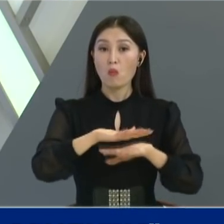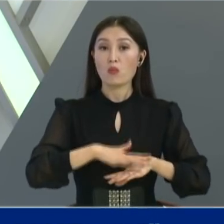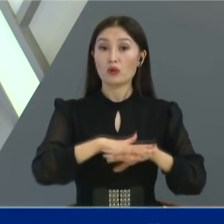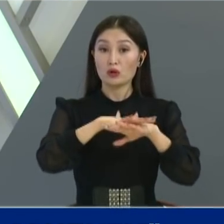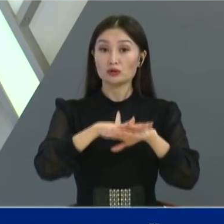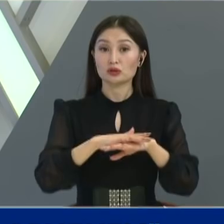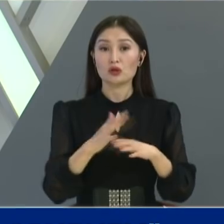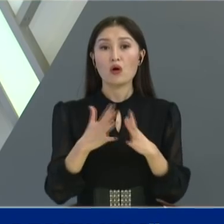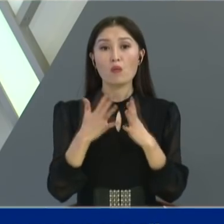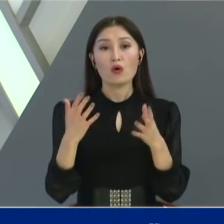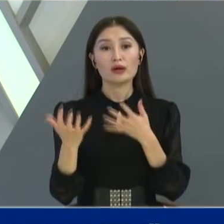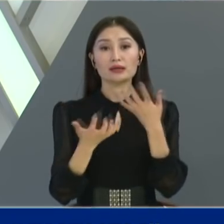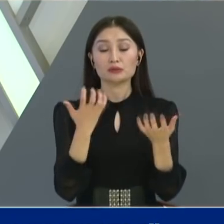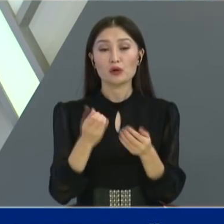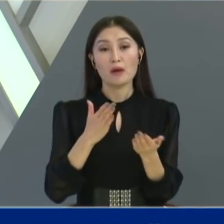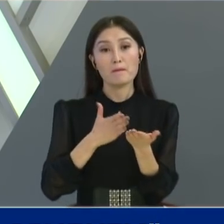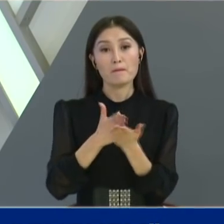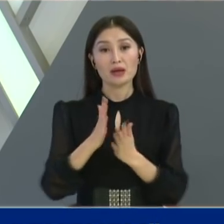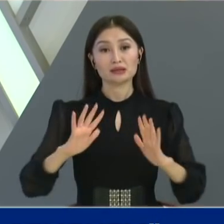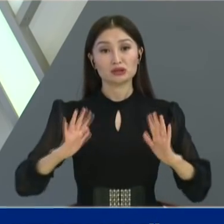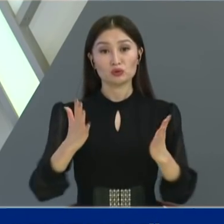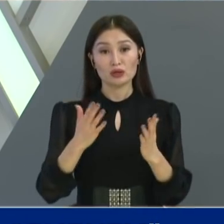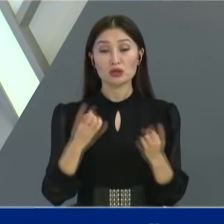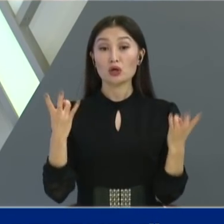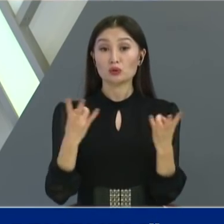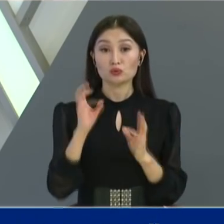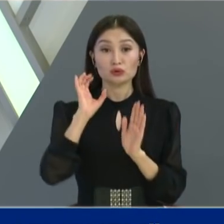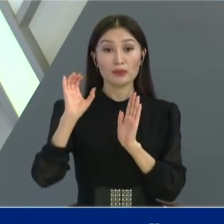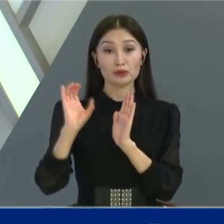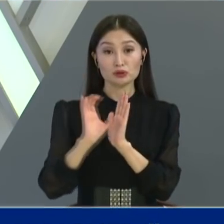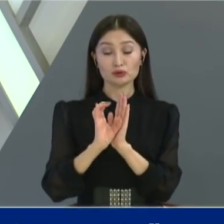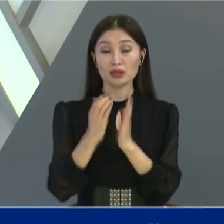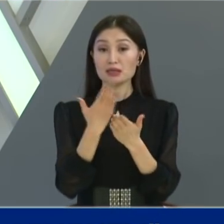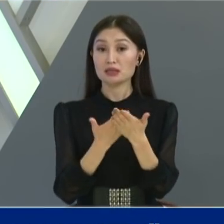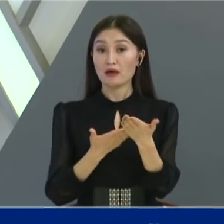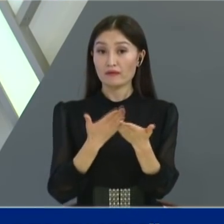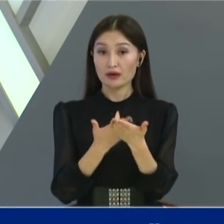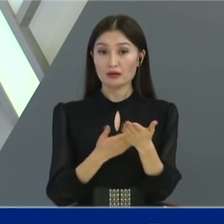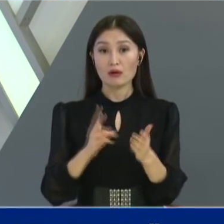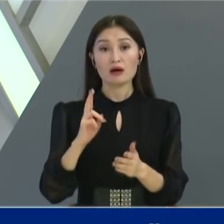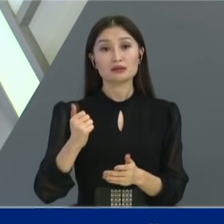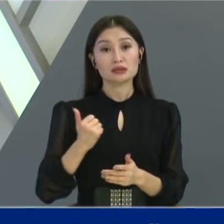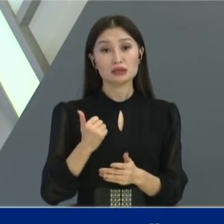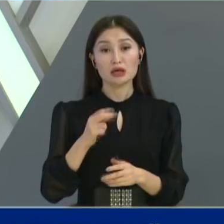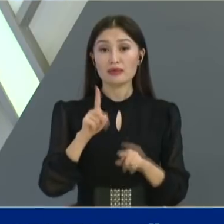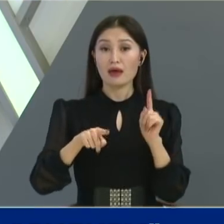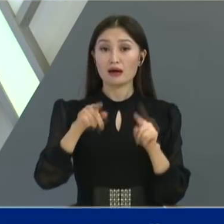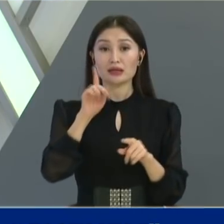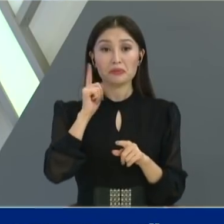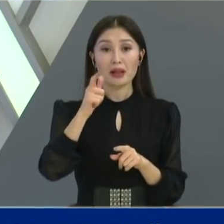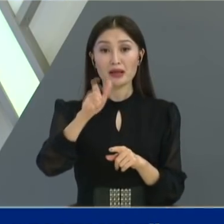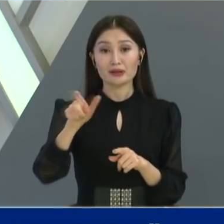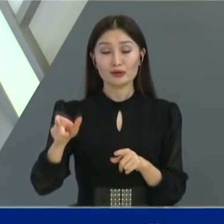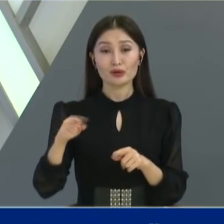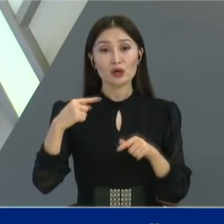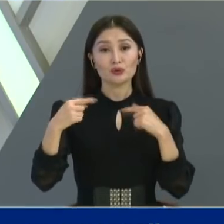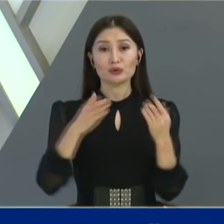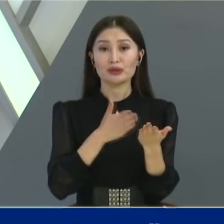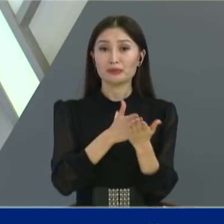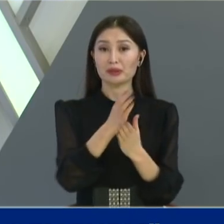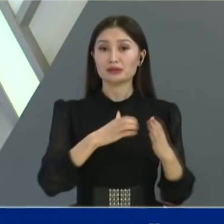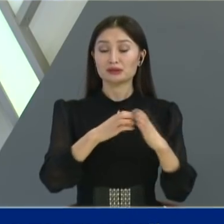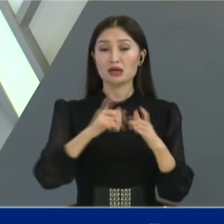быть более разборчивыми в политситуации. Нужно прислушиваться к советам. К сожалению, некоторые молодые люди и другие